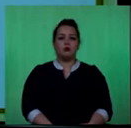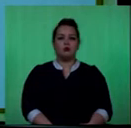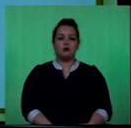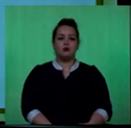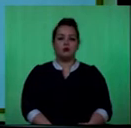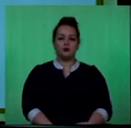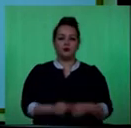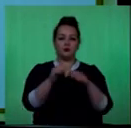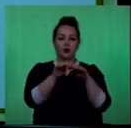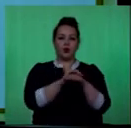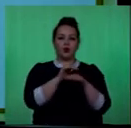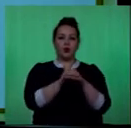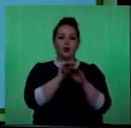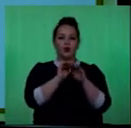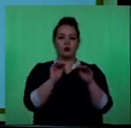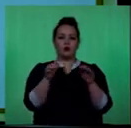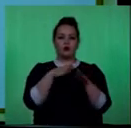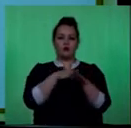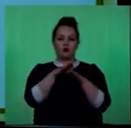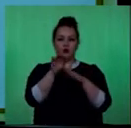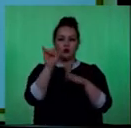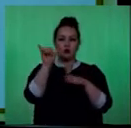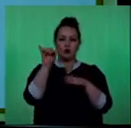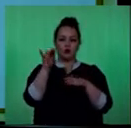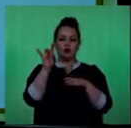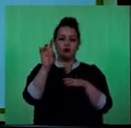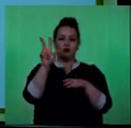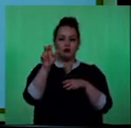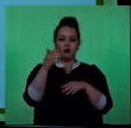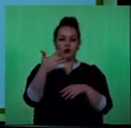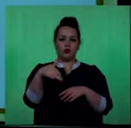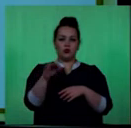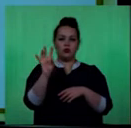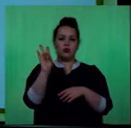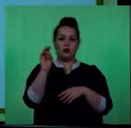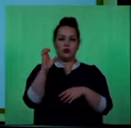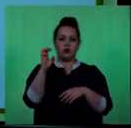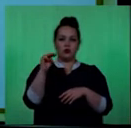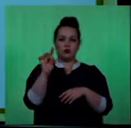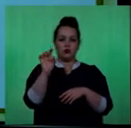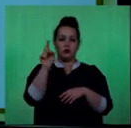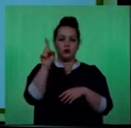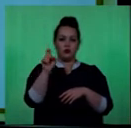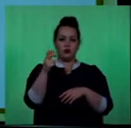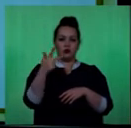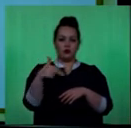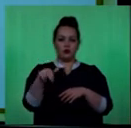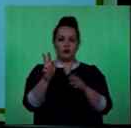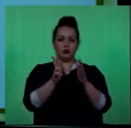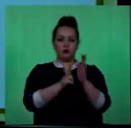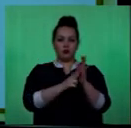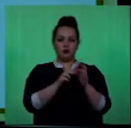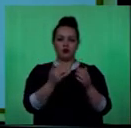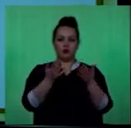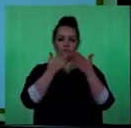молодцы ребята выполняем упражнение 350 на странице 138